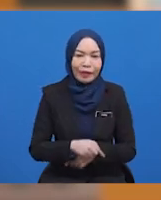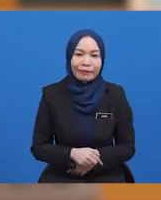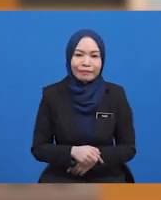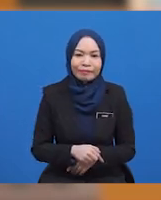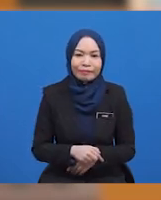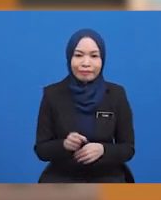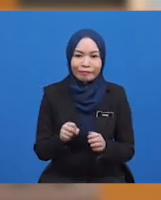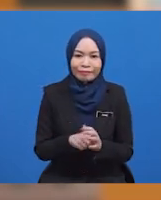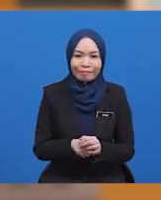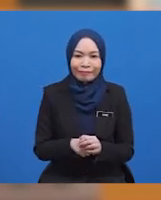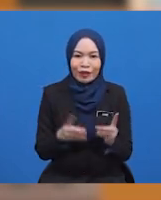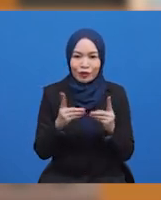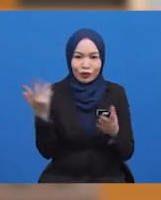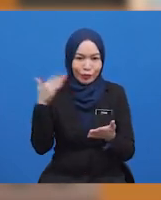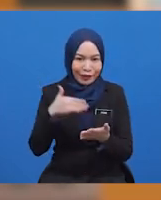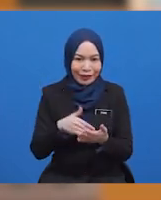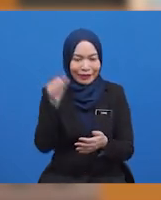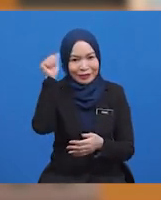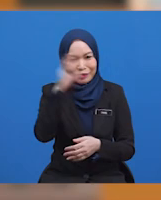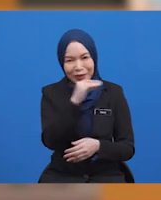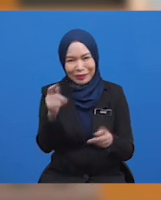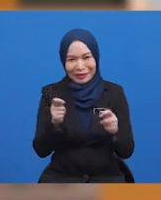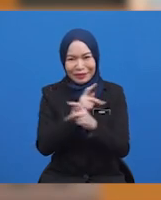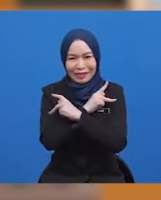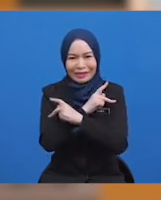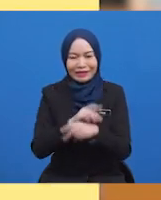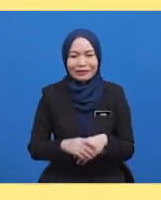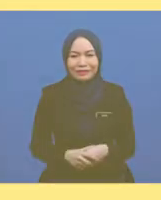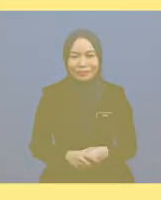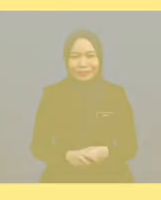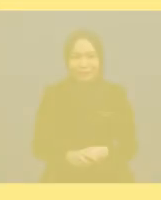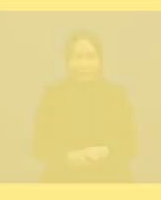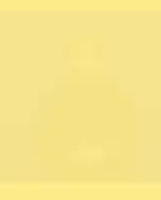seterusnya Assalamualaikum dan terima kasih